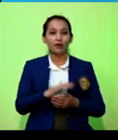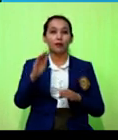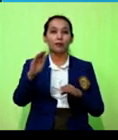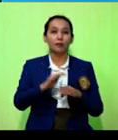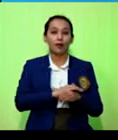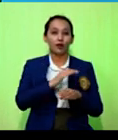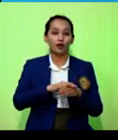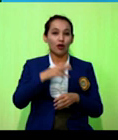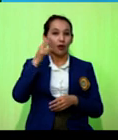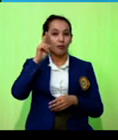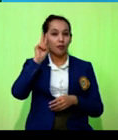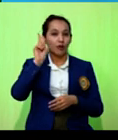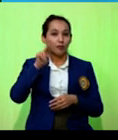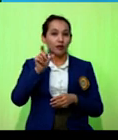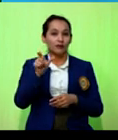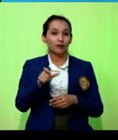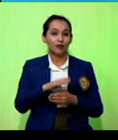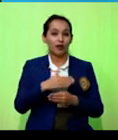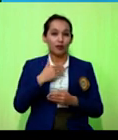Bilmasvoy, meni xursand qilding.